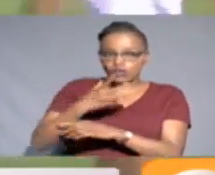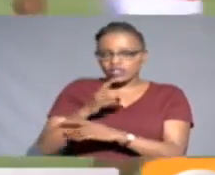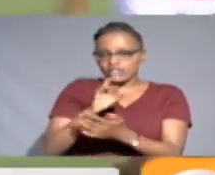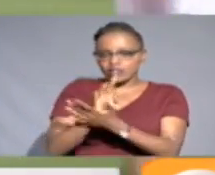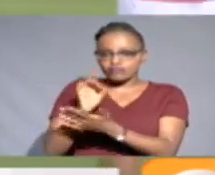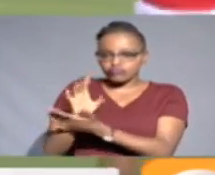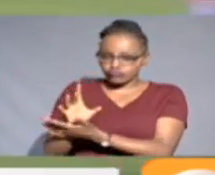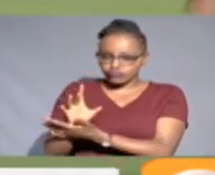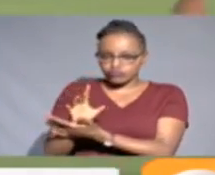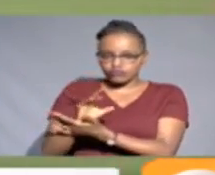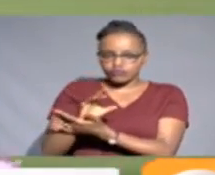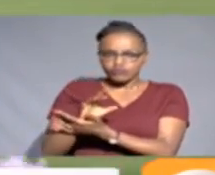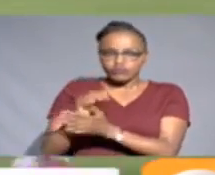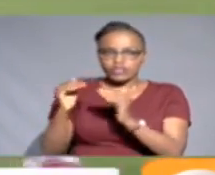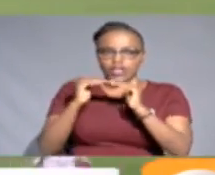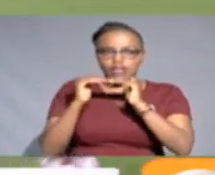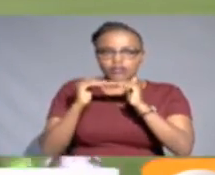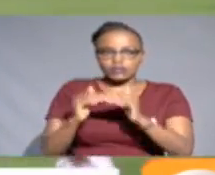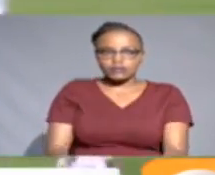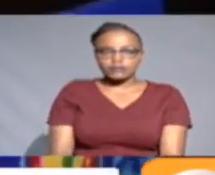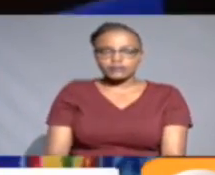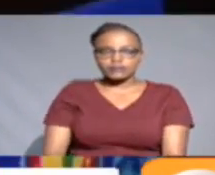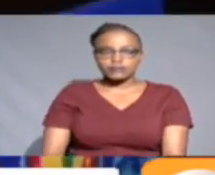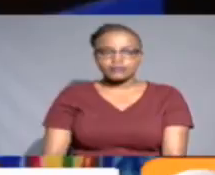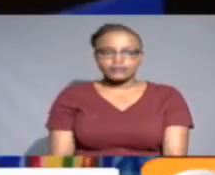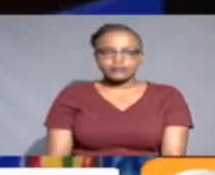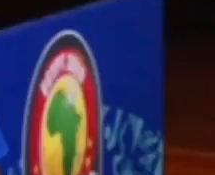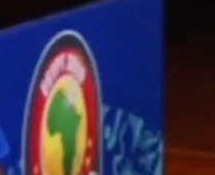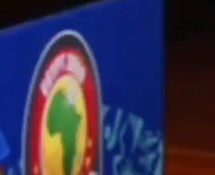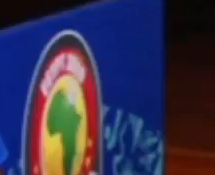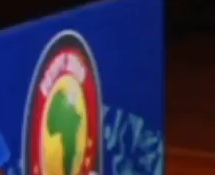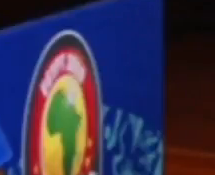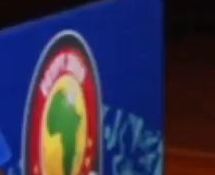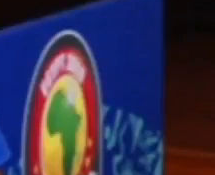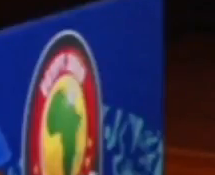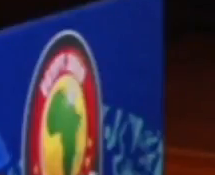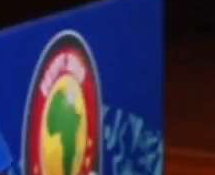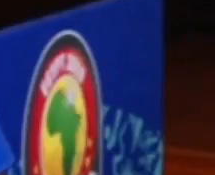Bernard Ndong, Citizen Nipashe, mjini Cairo, nchini Misri.